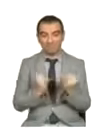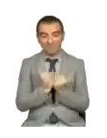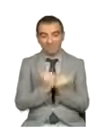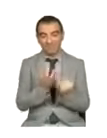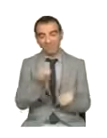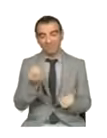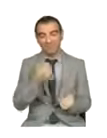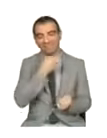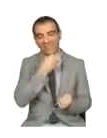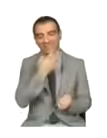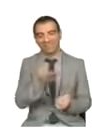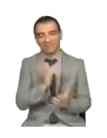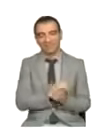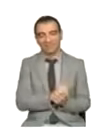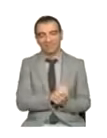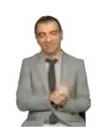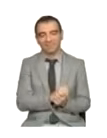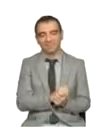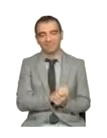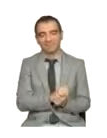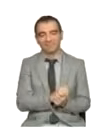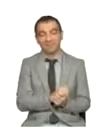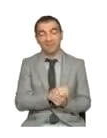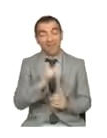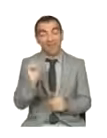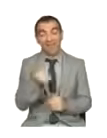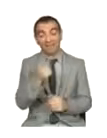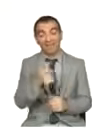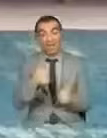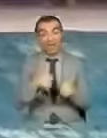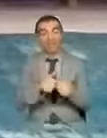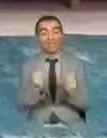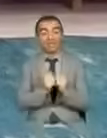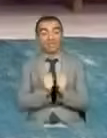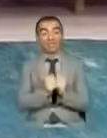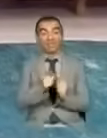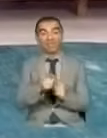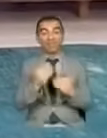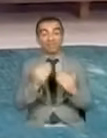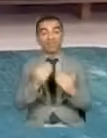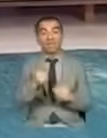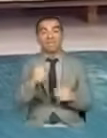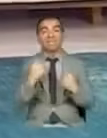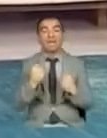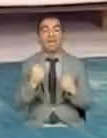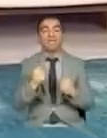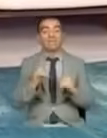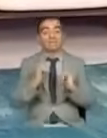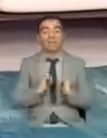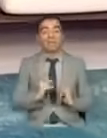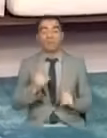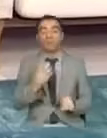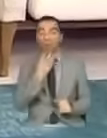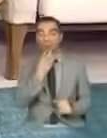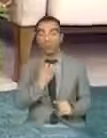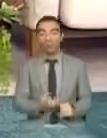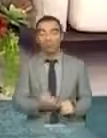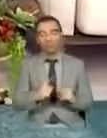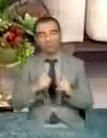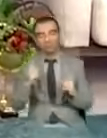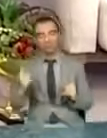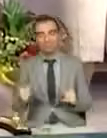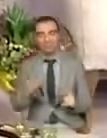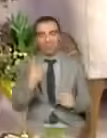çok teşekkür ederim. Ben teşekkür ederim abi. Harikasın. Eşinle birlikte İnşallah sağlıklı, huzurlu, mutlu, bir ömür boyu mutlu